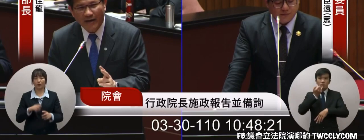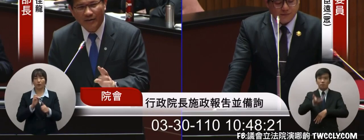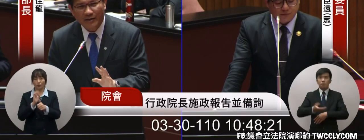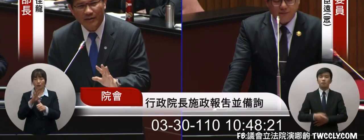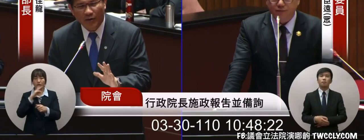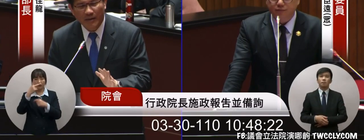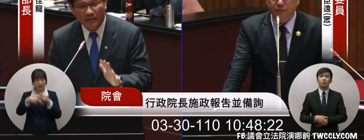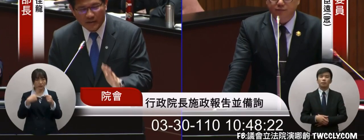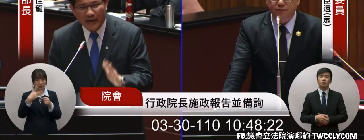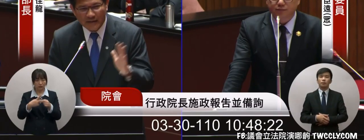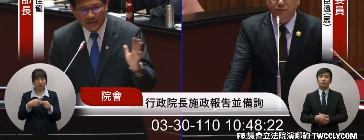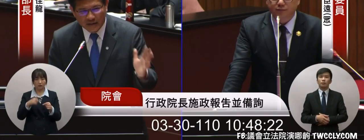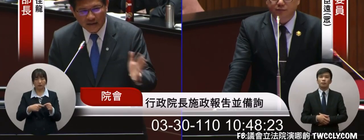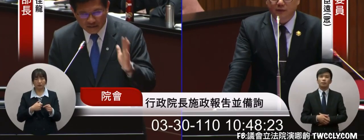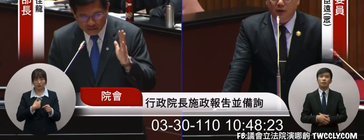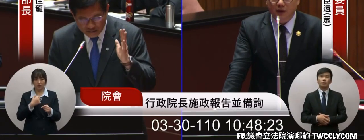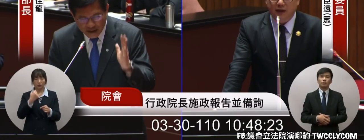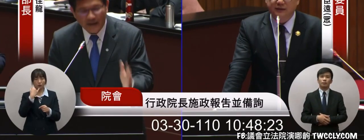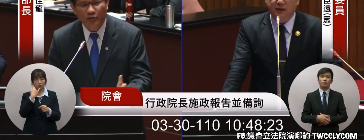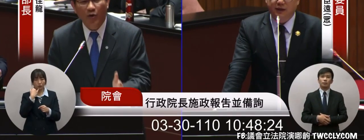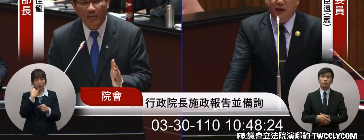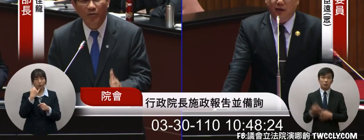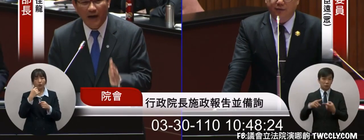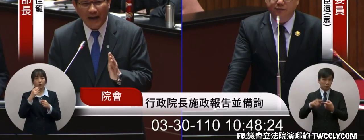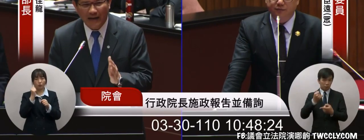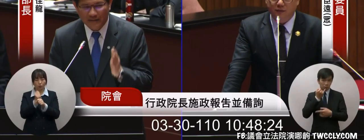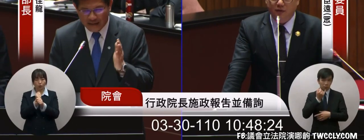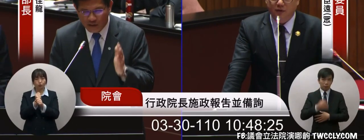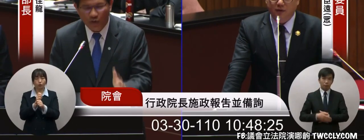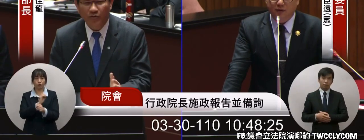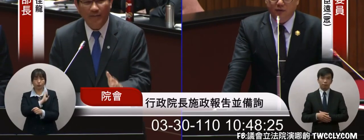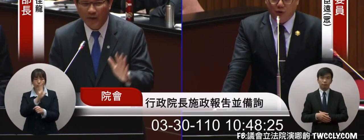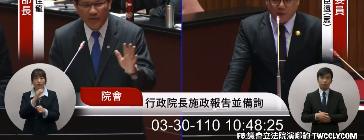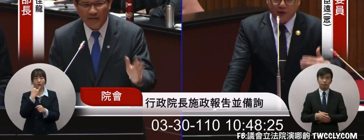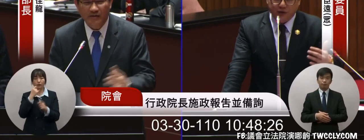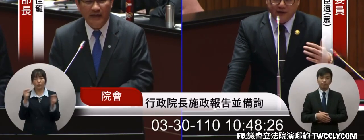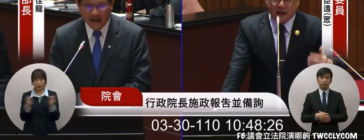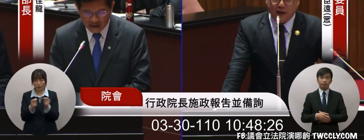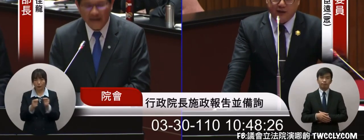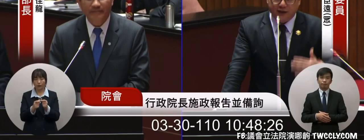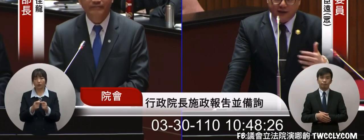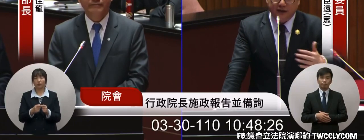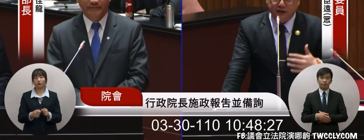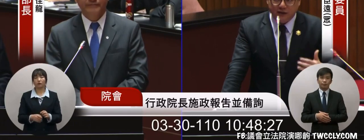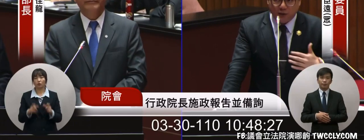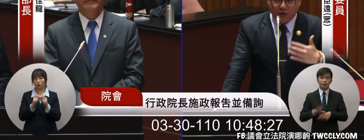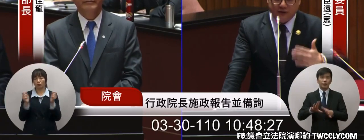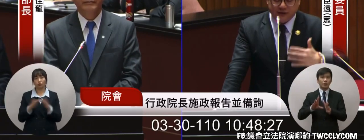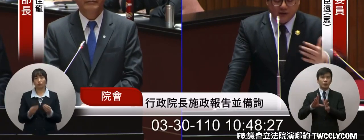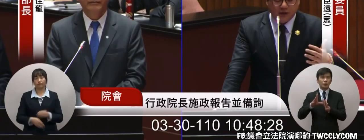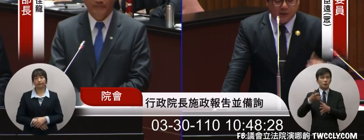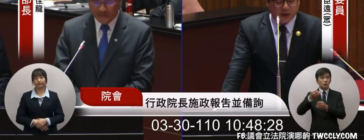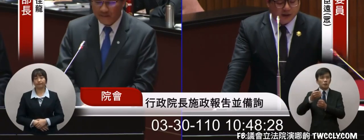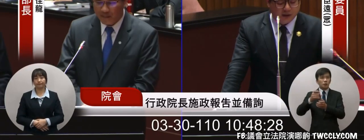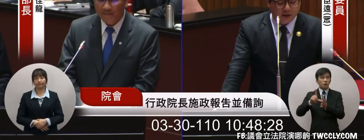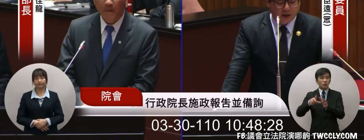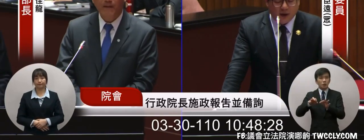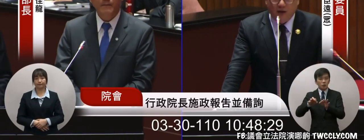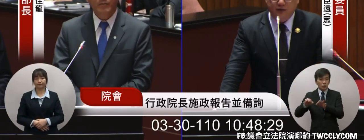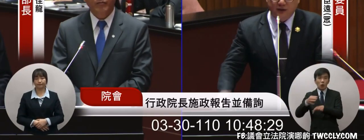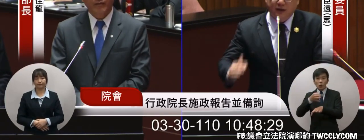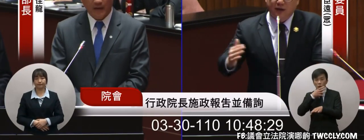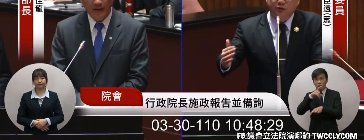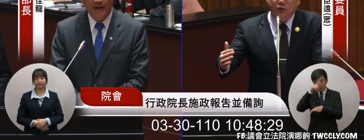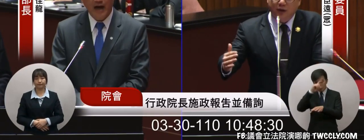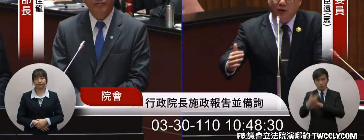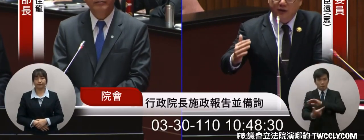跟委員說兩年齁其實我們應該是可以應該是可以作為目標來說短不用到四定長一點啦但是我希望你們可以